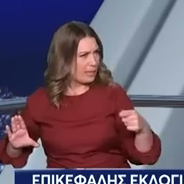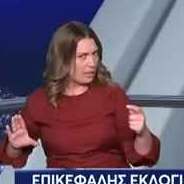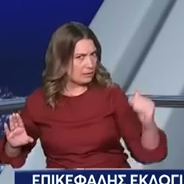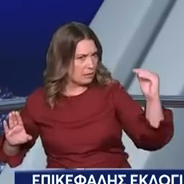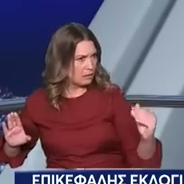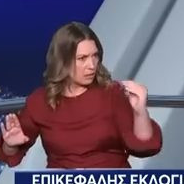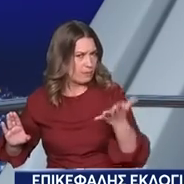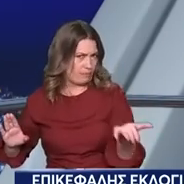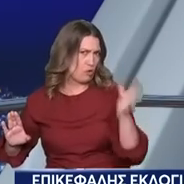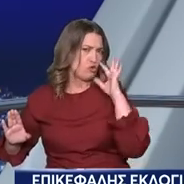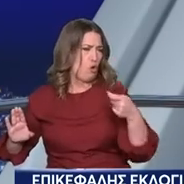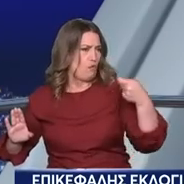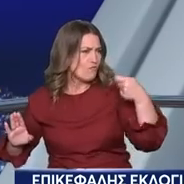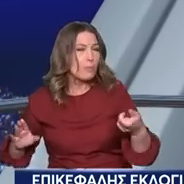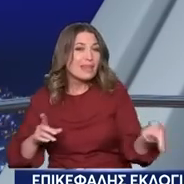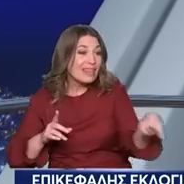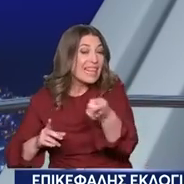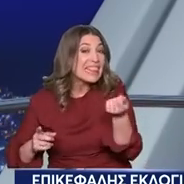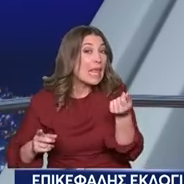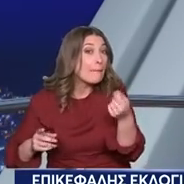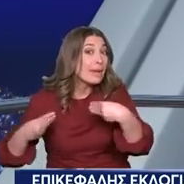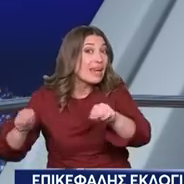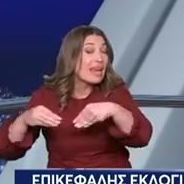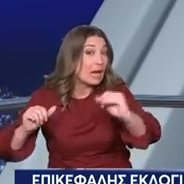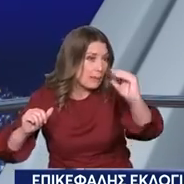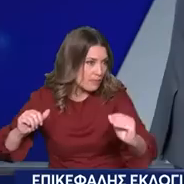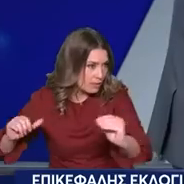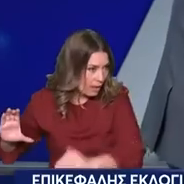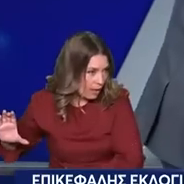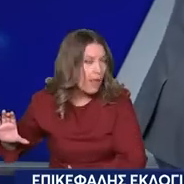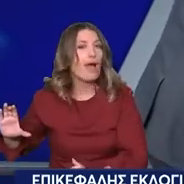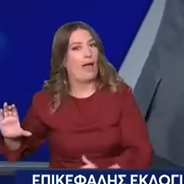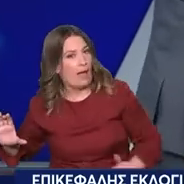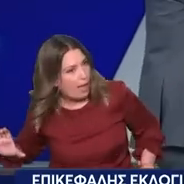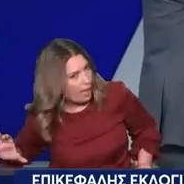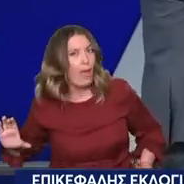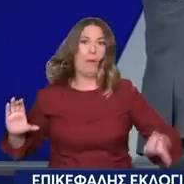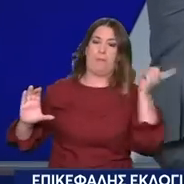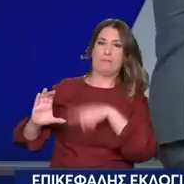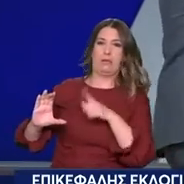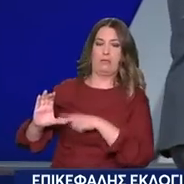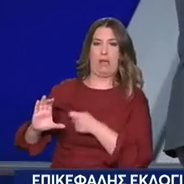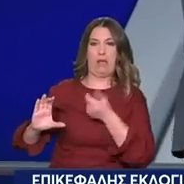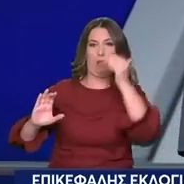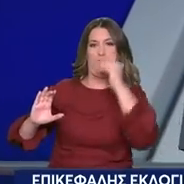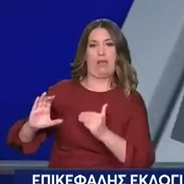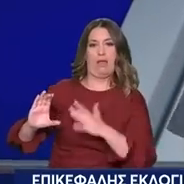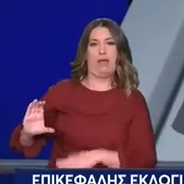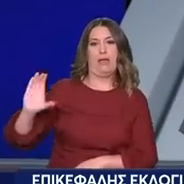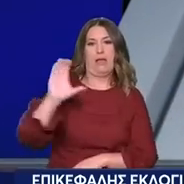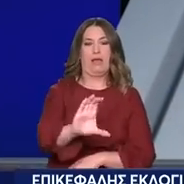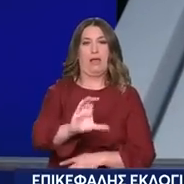τους φόρους και τις τιμές στο ράφι, προκειμένου να έχουν οι πολίτες χαμηλότερες τιμές. Κύριε Βαγγελάτου, ξέρετε τι σημαίνει. Κύριε Τεπονέρα, θέλω να το πούμε ένα